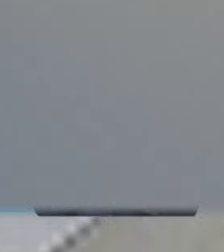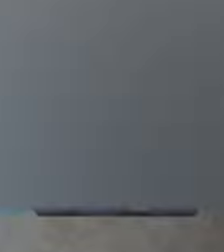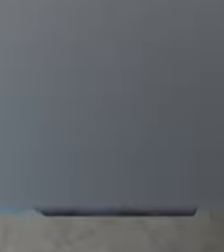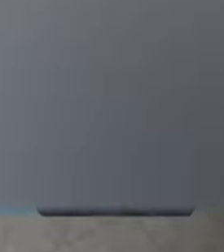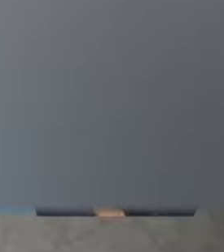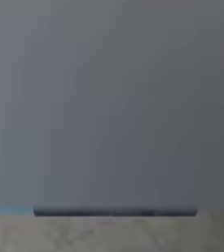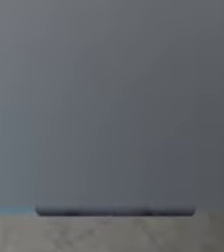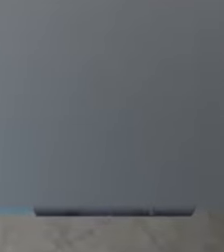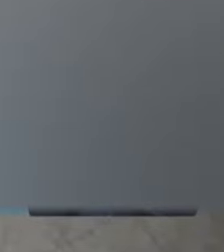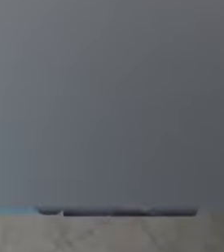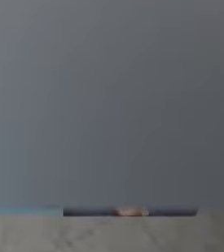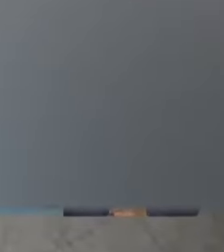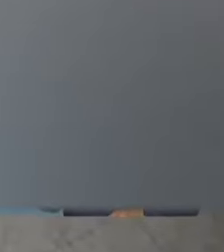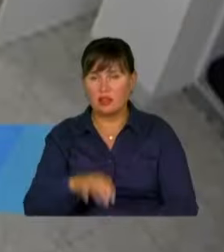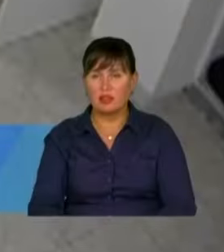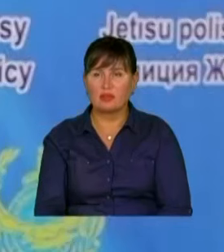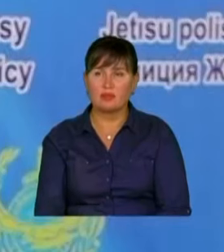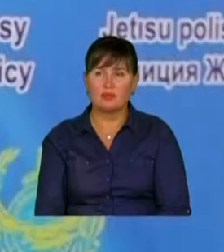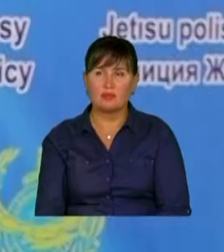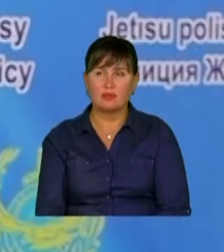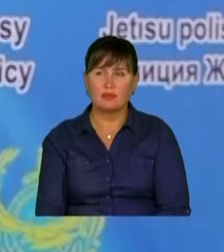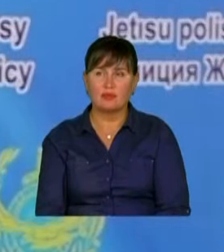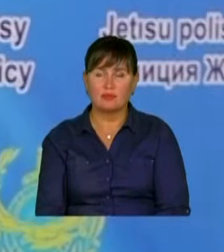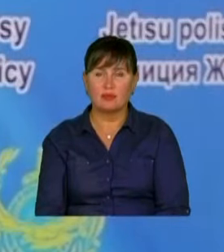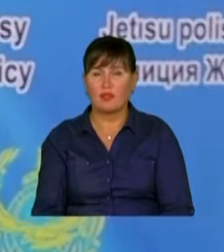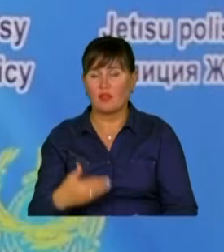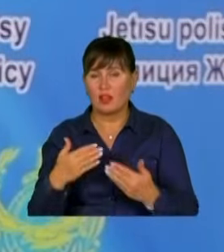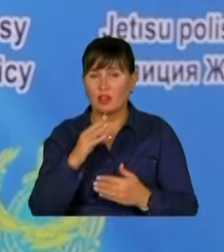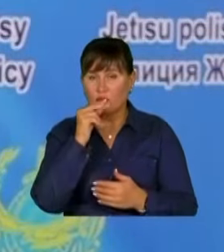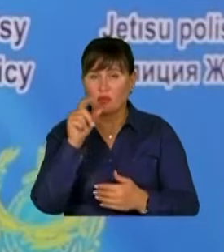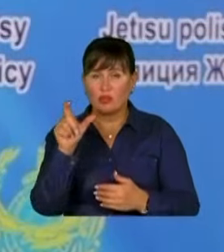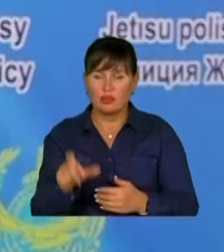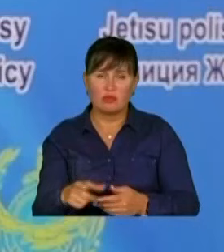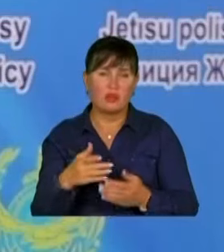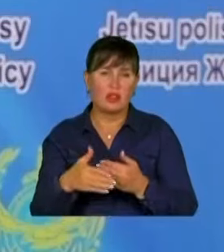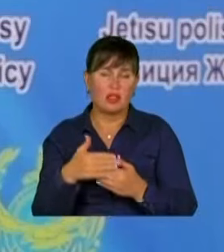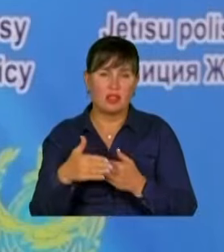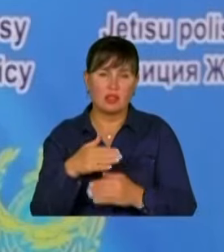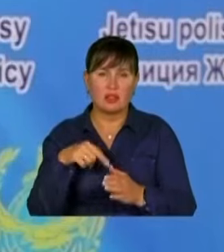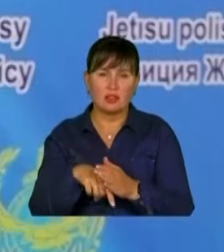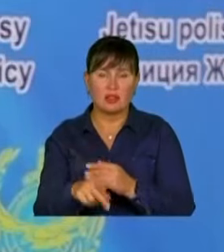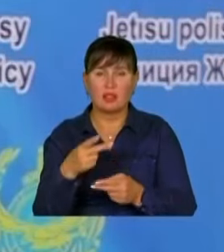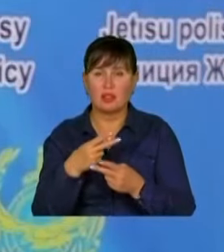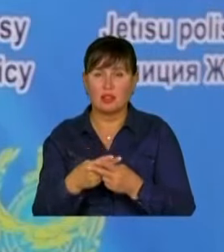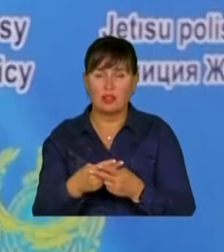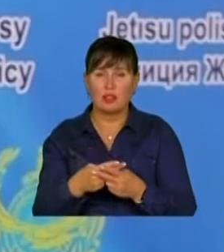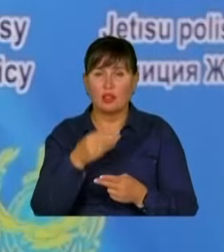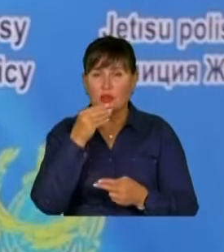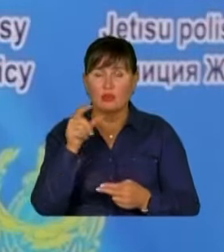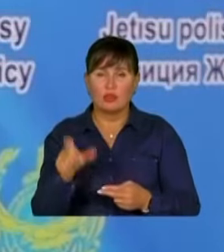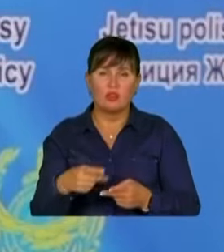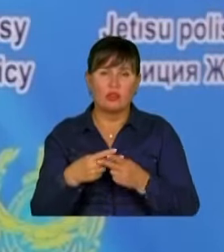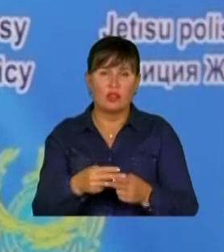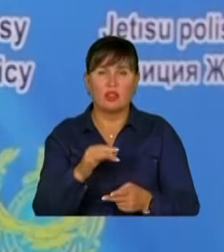убийство», сообщили в полиции. В отношении него избрана мера пресечения содержания под стражей. Подозреваемый водворен